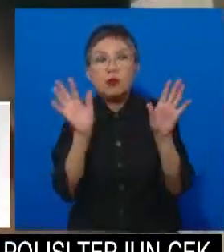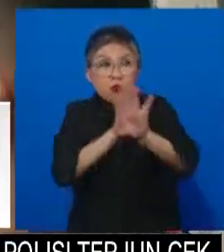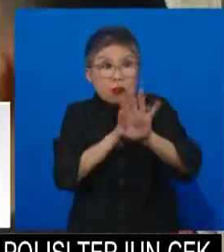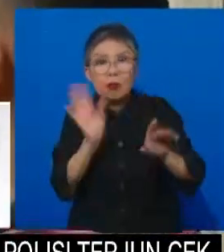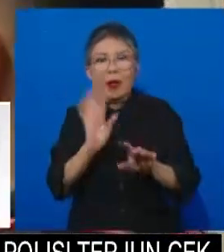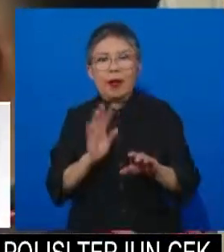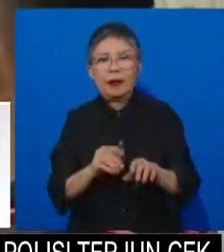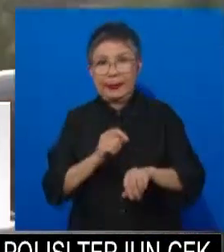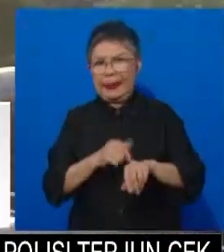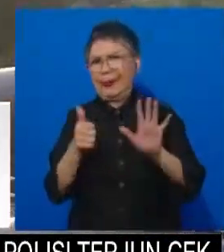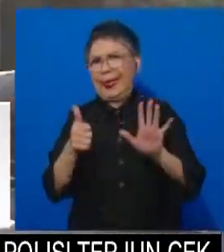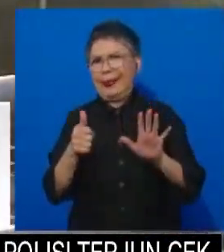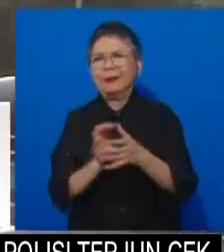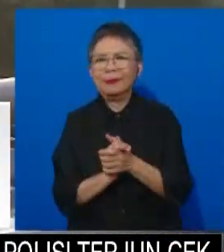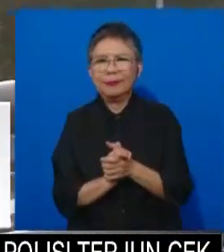di dalam.